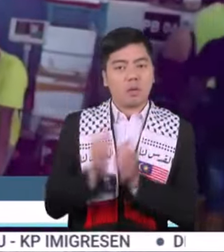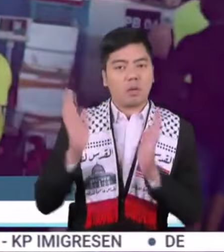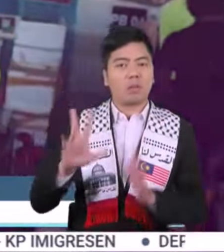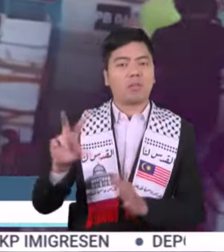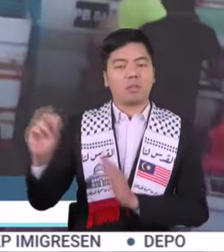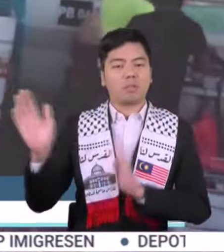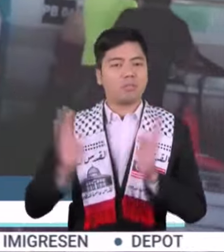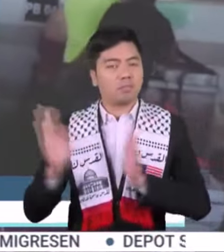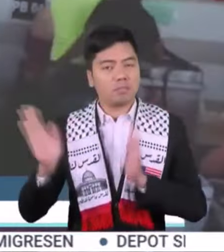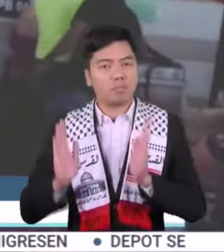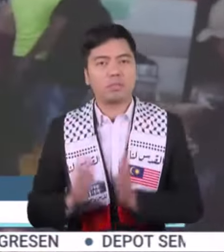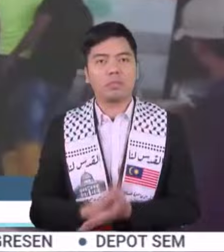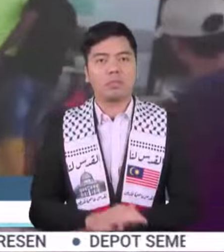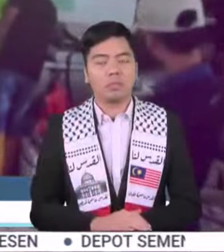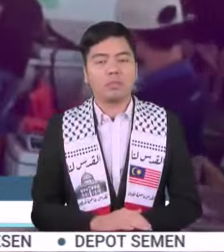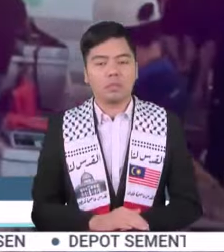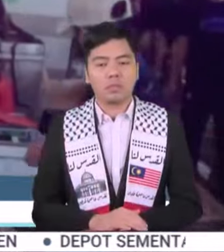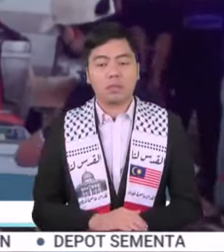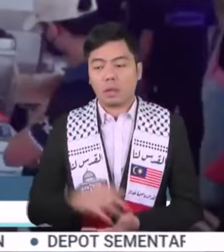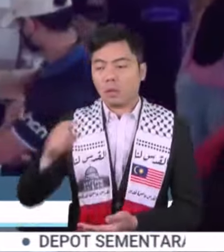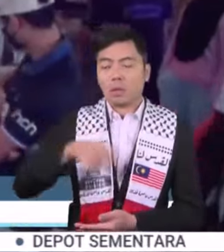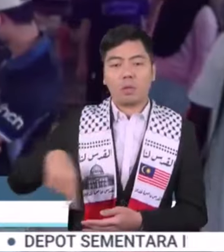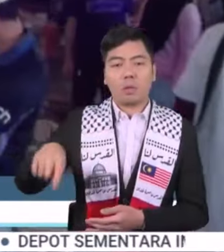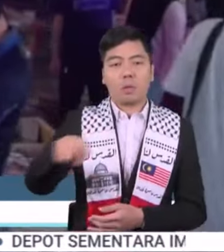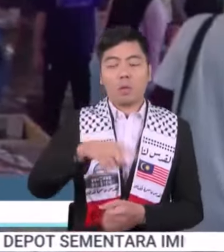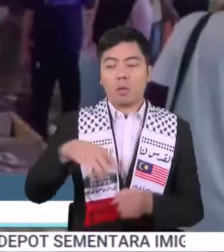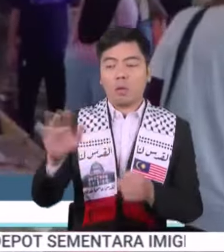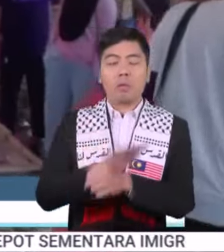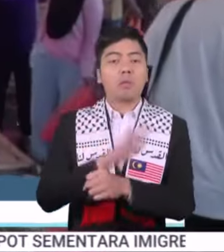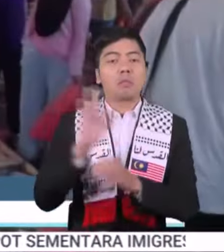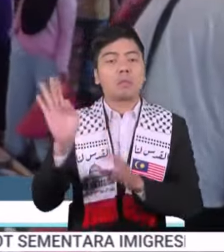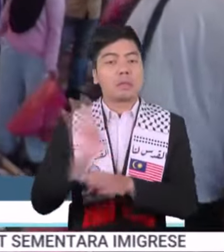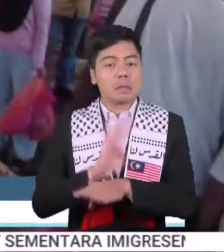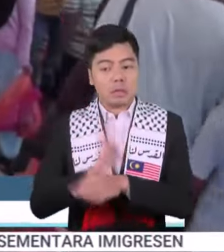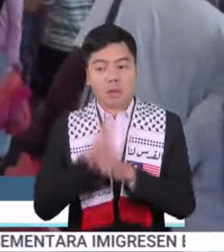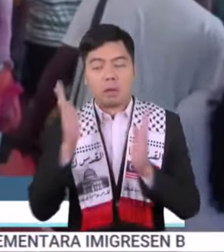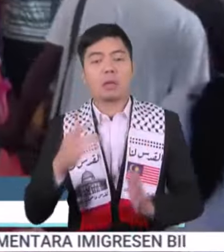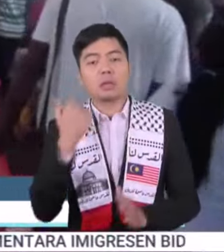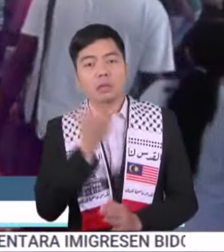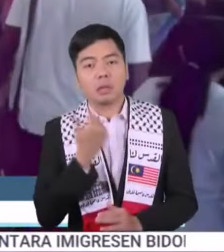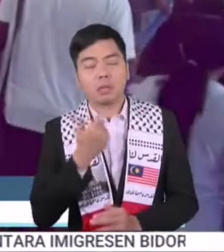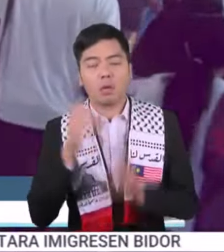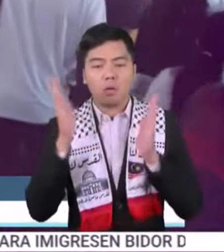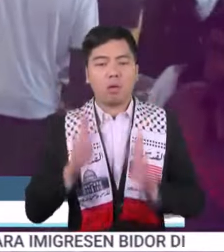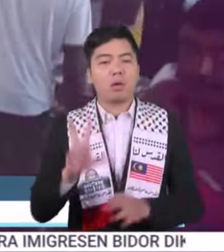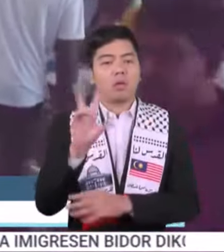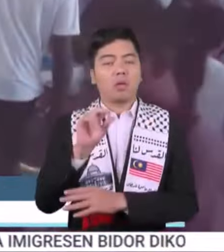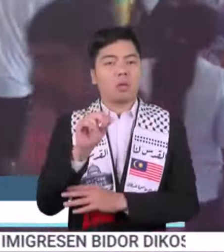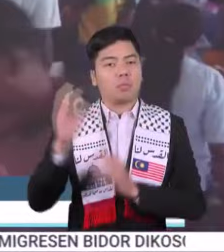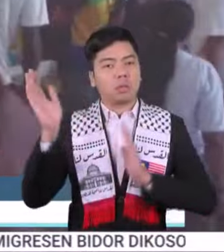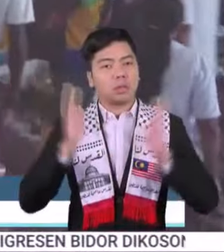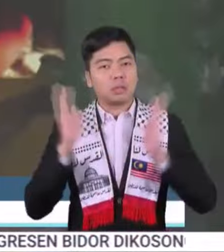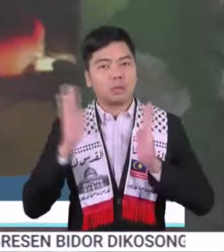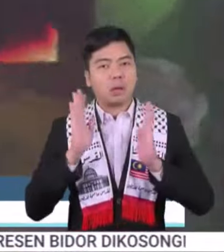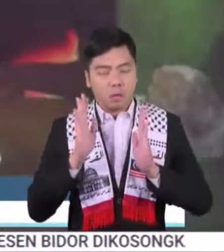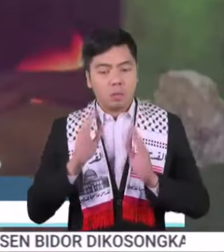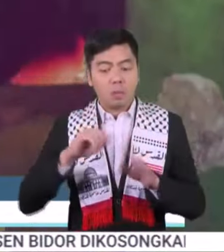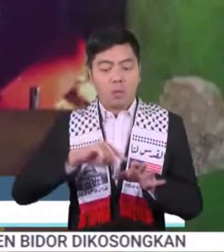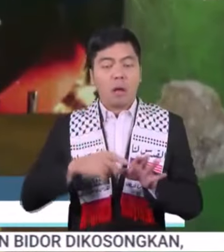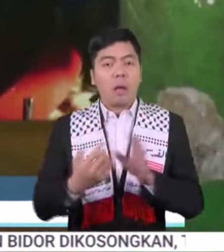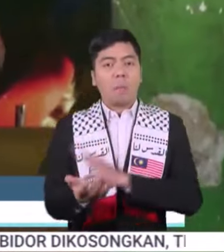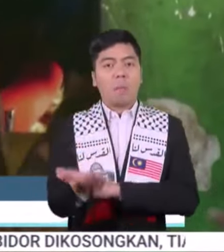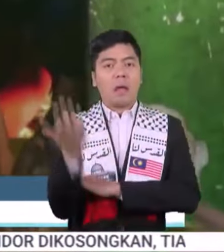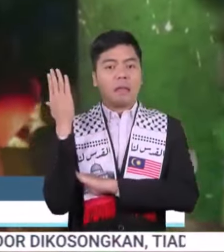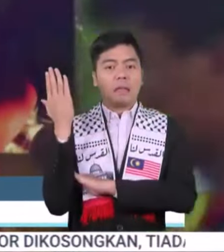Seperti dikata, rata-rata peniaga adalah warga asing. Seawal pagi, mereka sudah memulakan